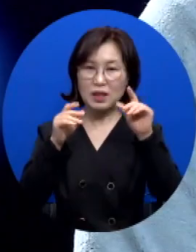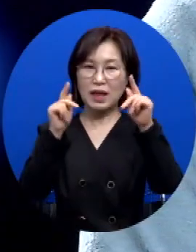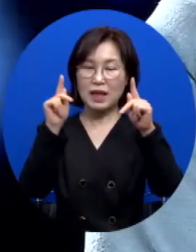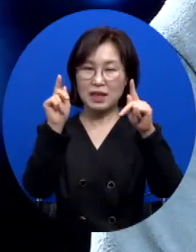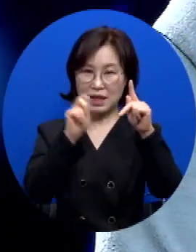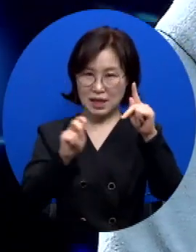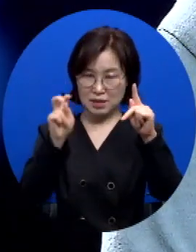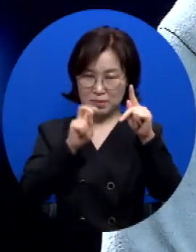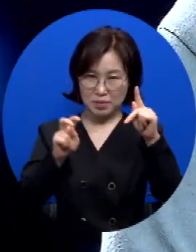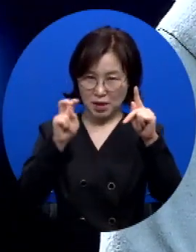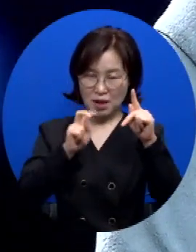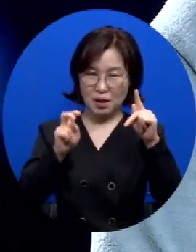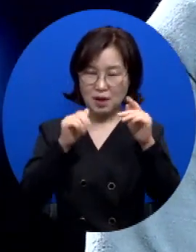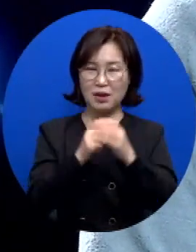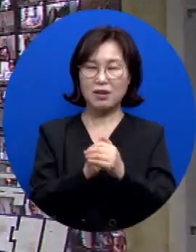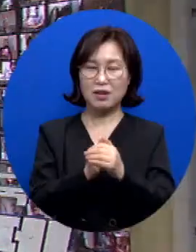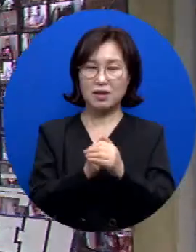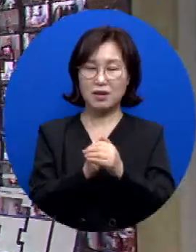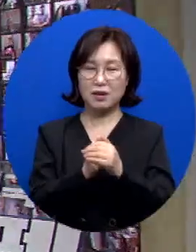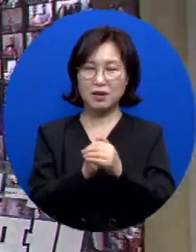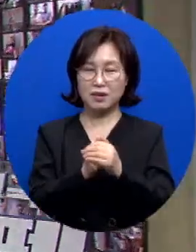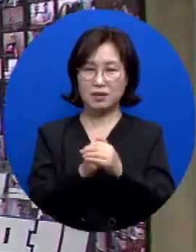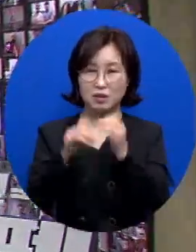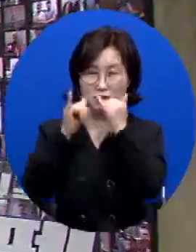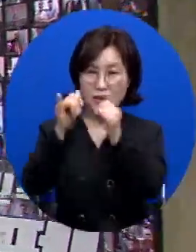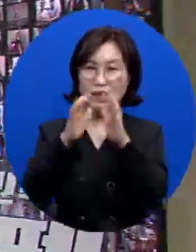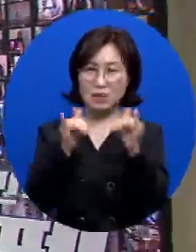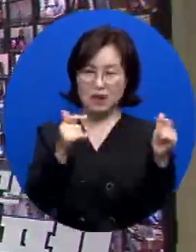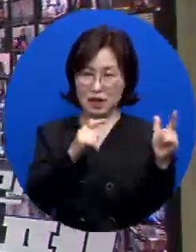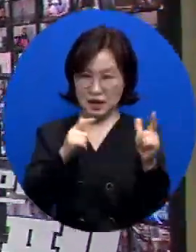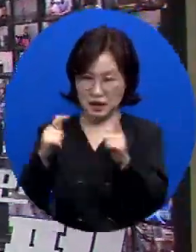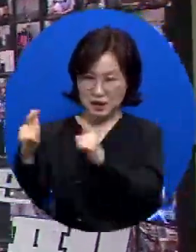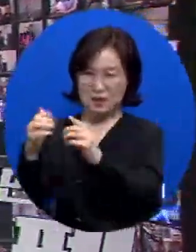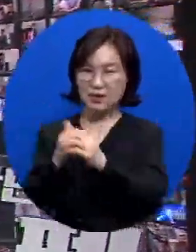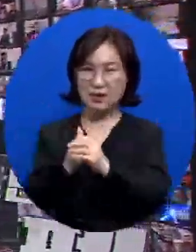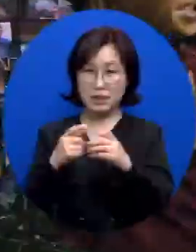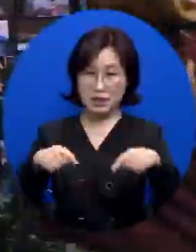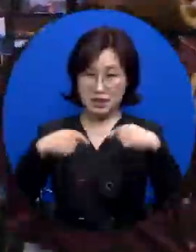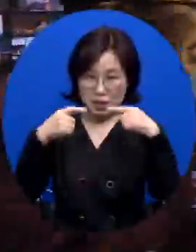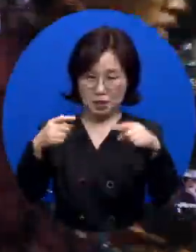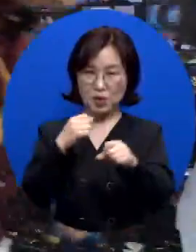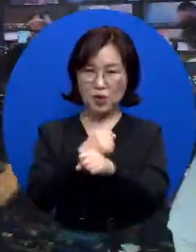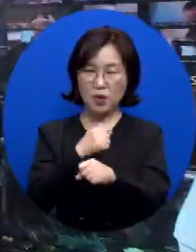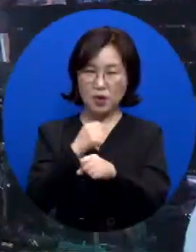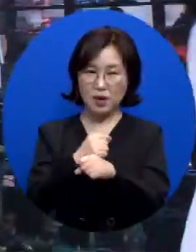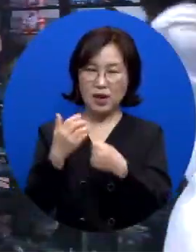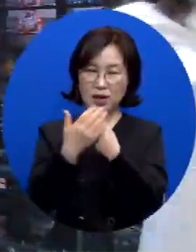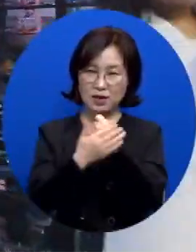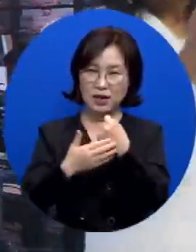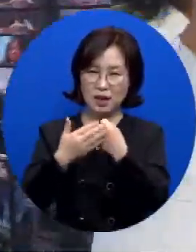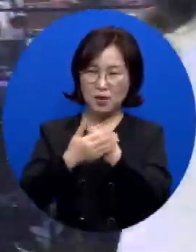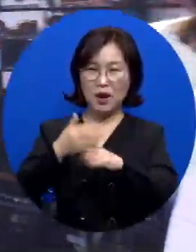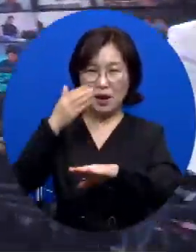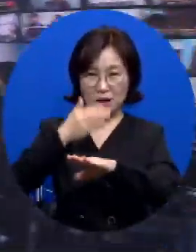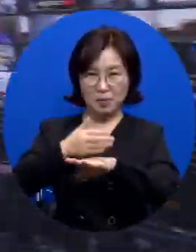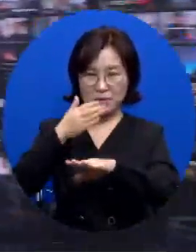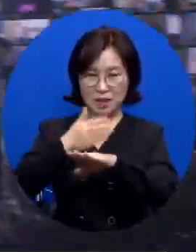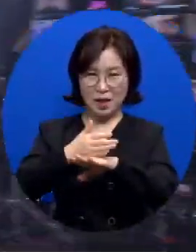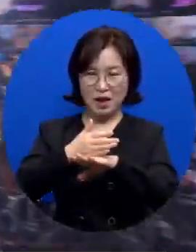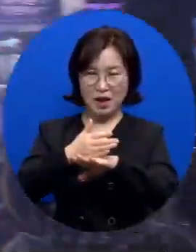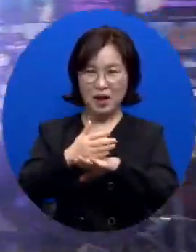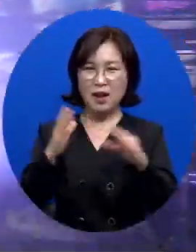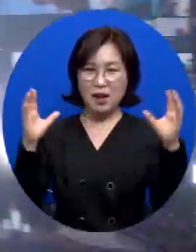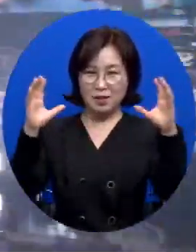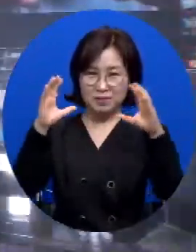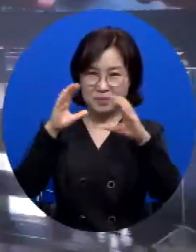결선 무대에 진출한 에필로그와 대상 수상팀인 JM이 출연해 한 주간의 은혜와 감사를 마무리하는